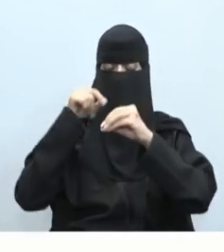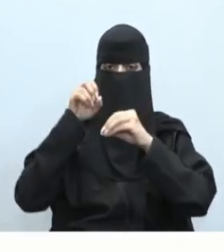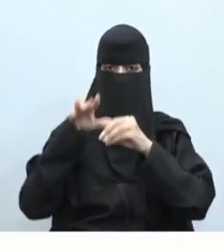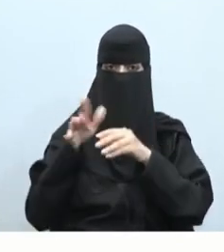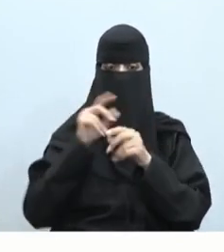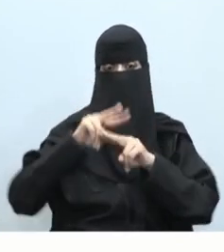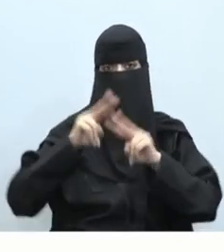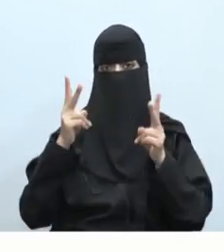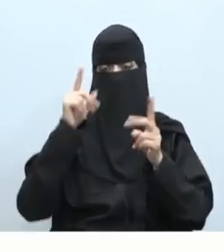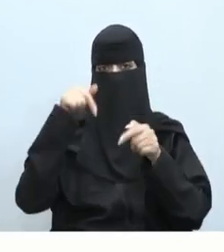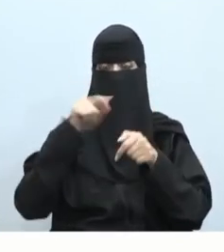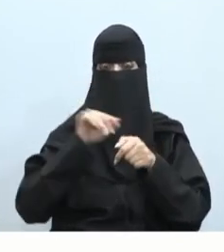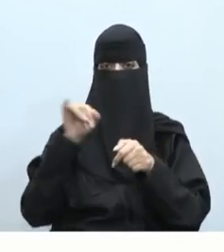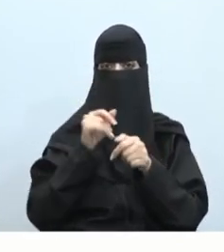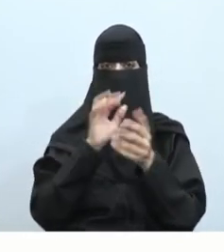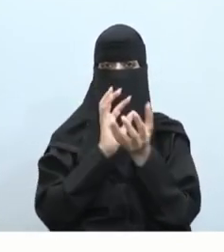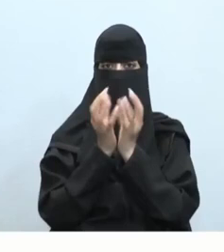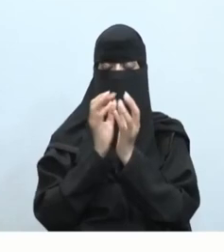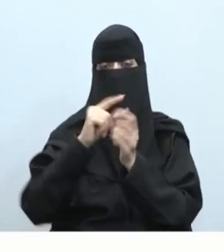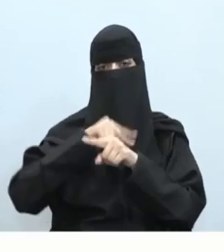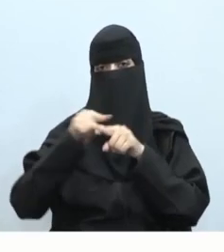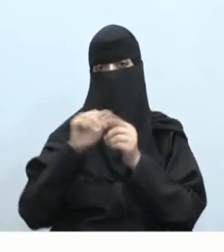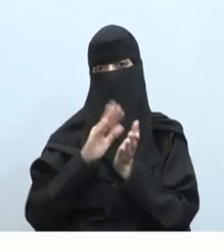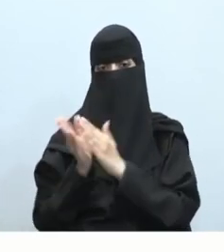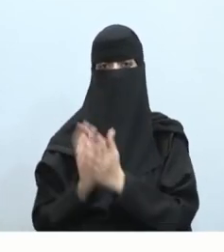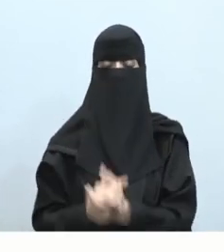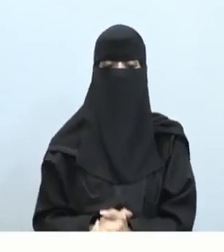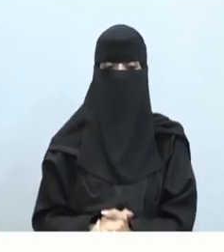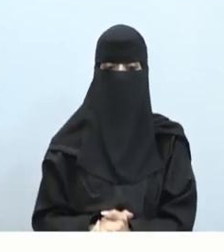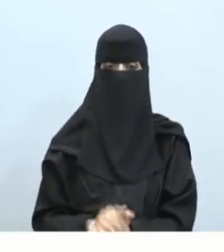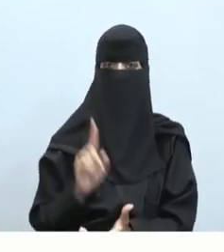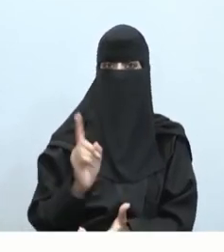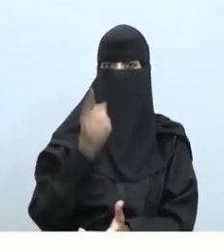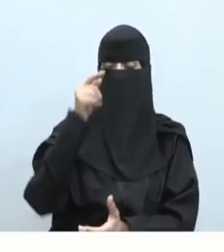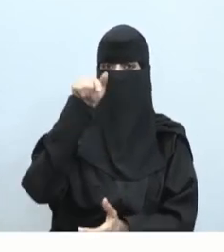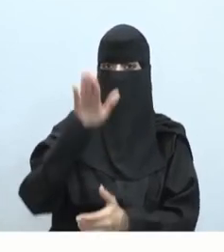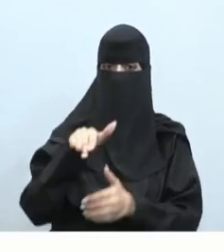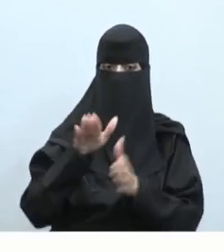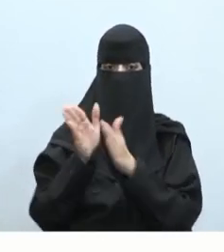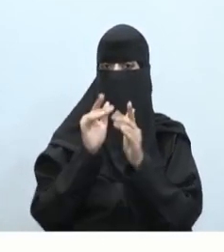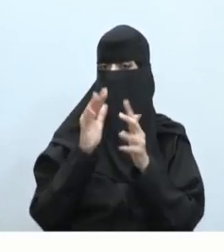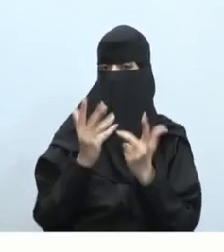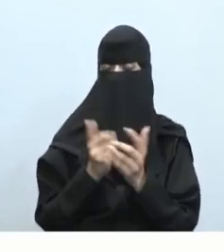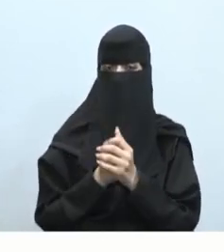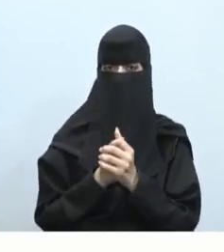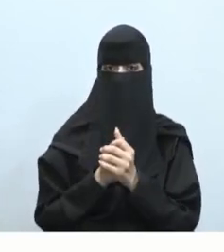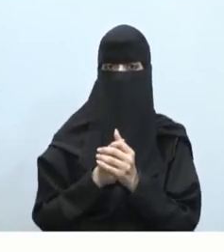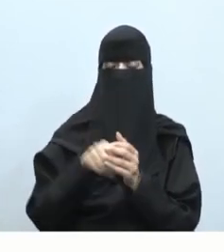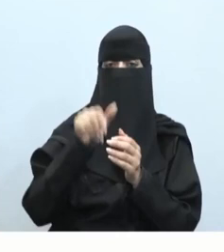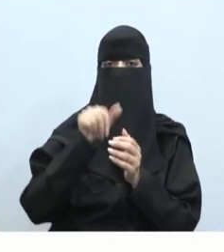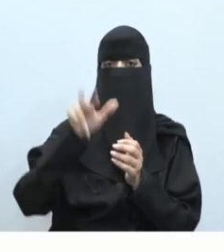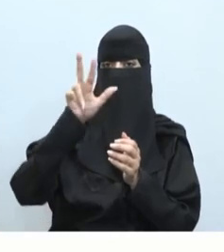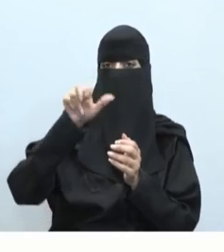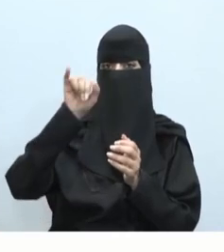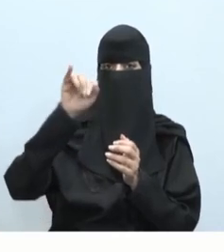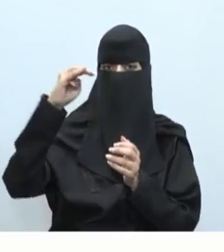ويختلف اشعاعها من كوكب الى اخر اولى هذه الاجرام كما ذكرت لكم المجرات ابناء